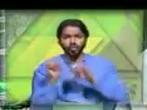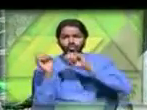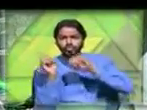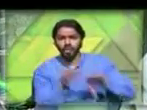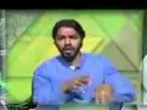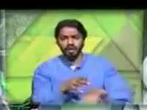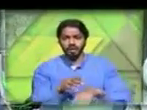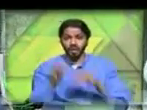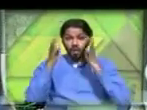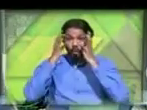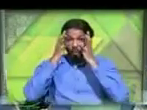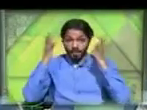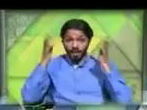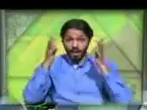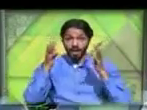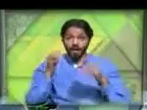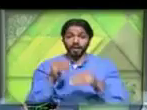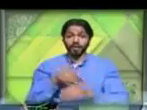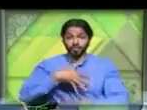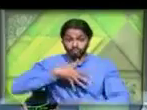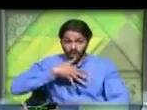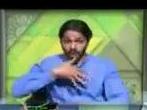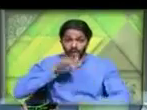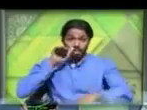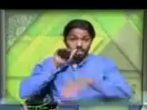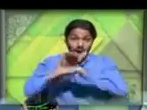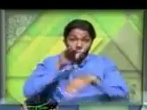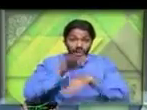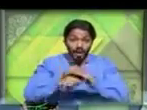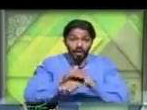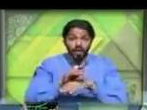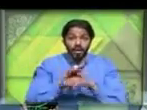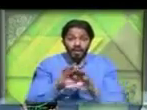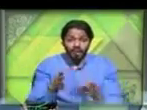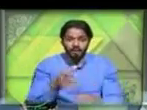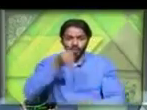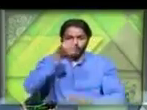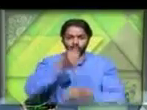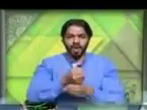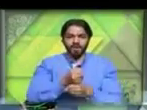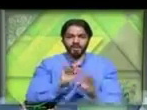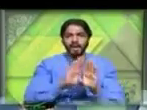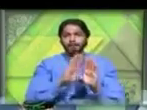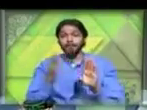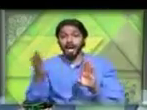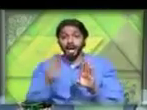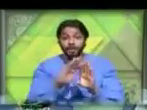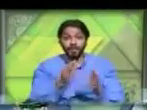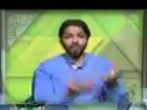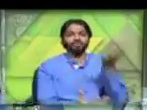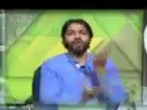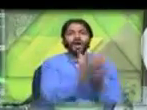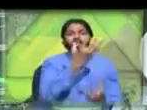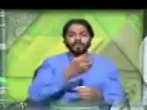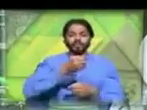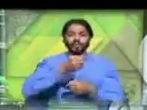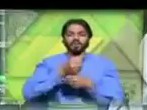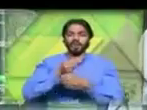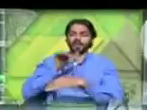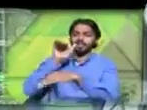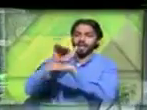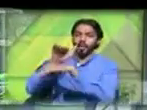على أبواب جهنم. دعاء. سلم يا رب. دعاء على أبواب